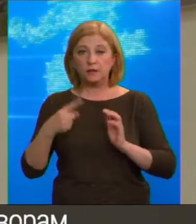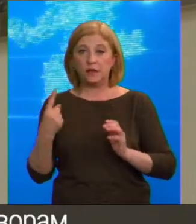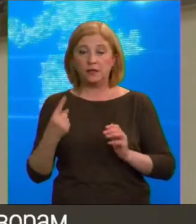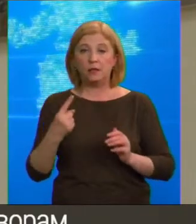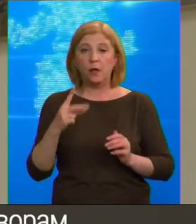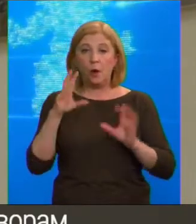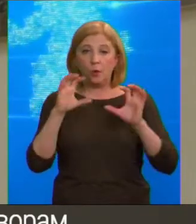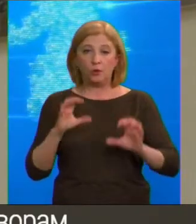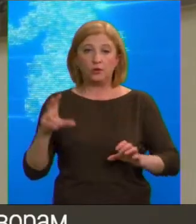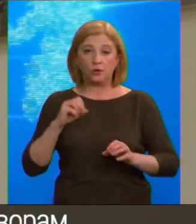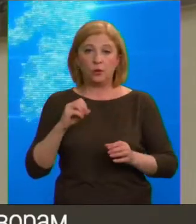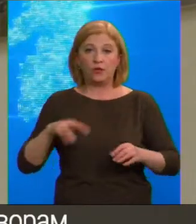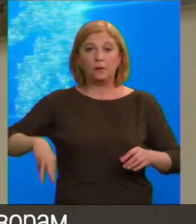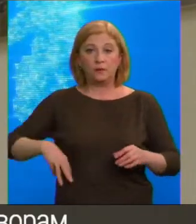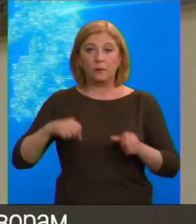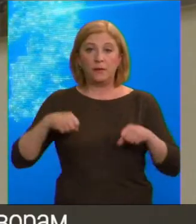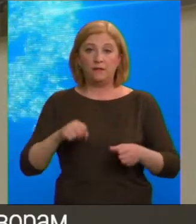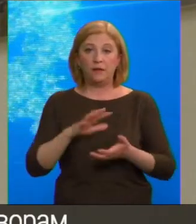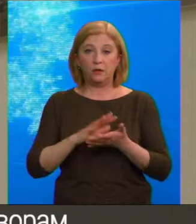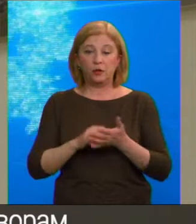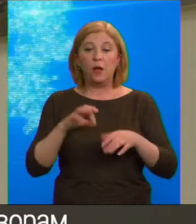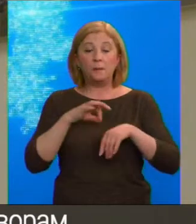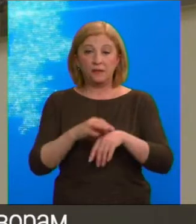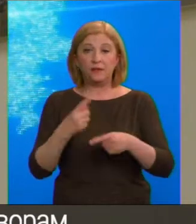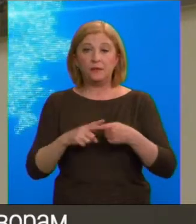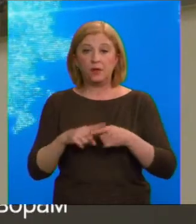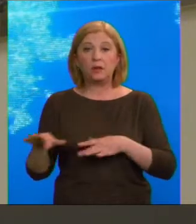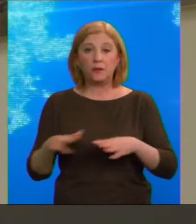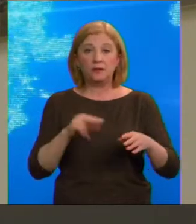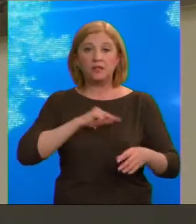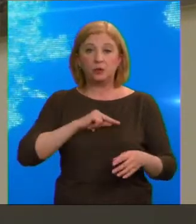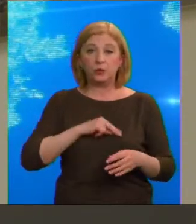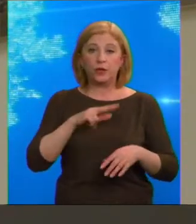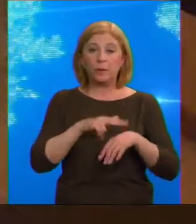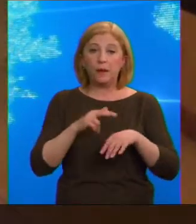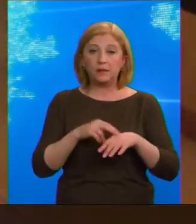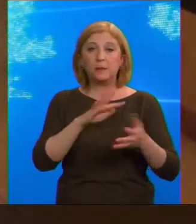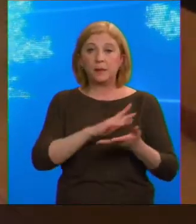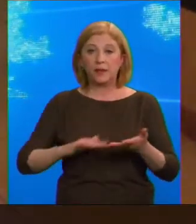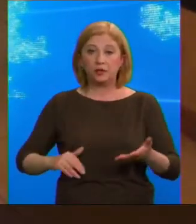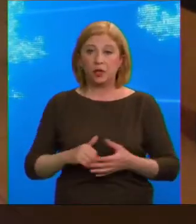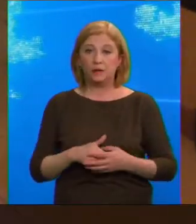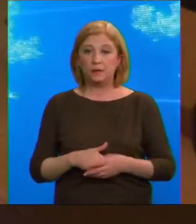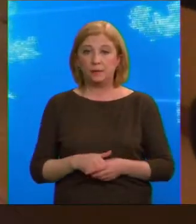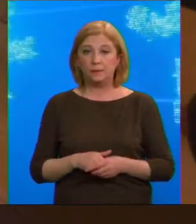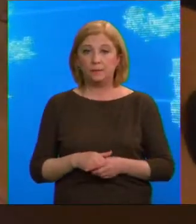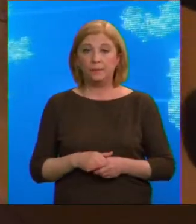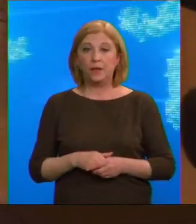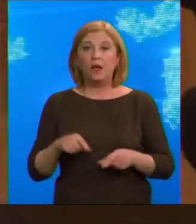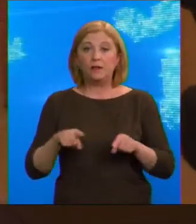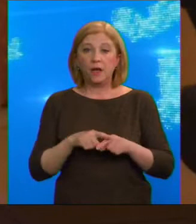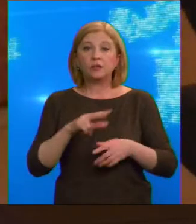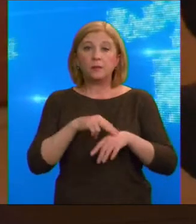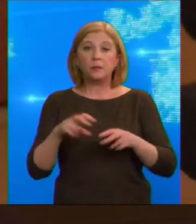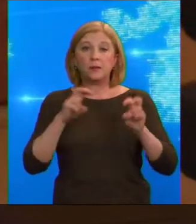об административных правонарушениях. Проведение данных мероприятий сотрудниками полиции продолжается. Также полицейские